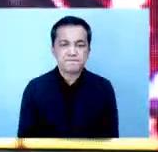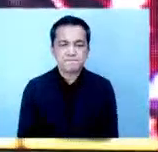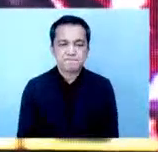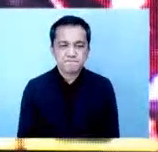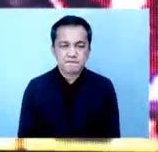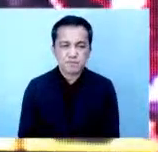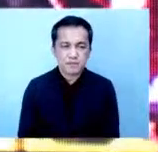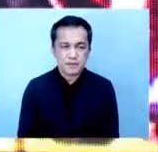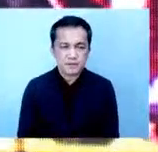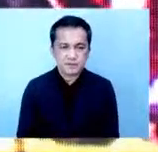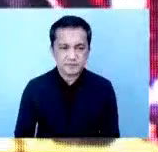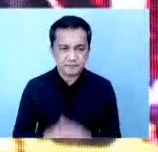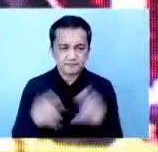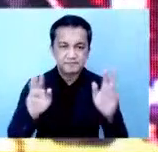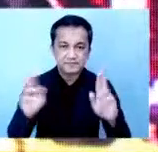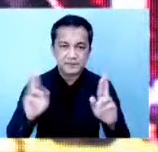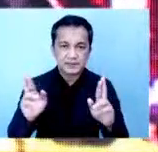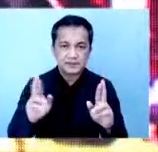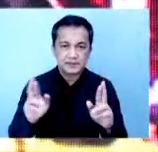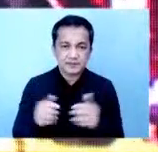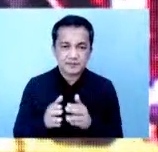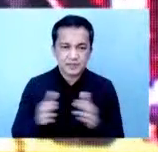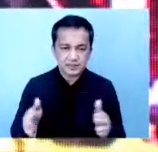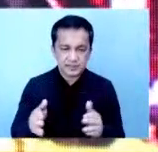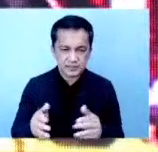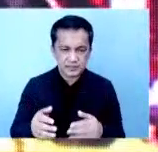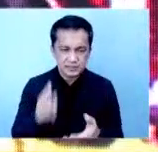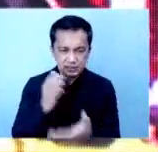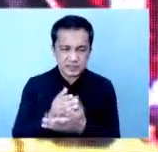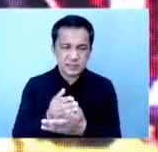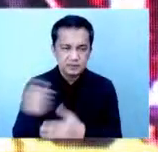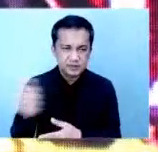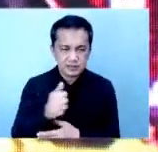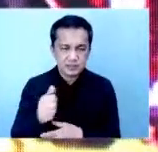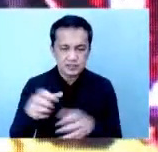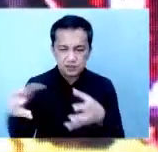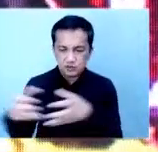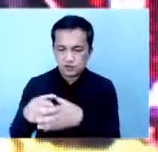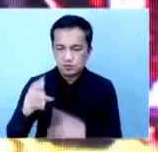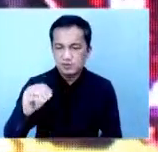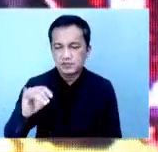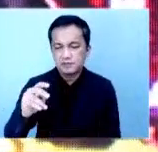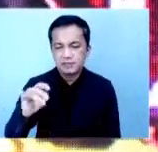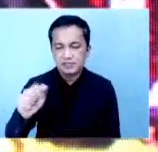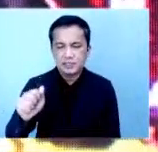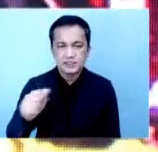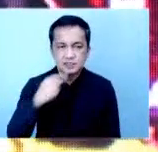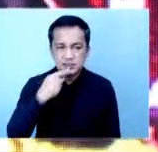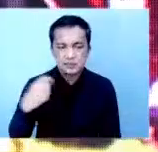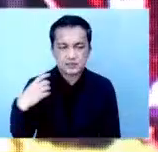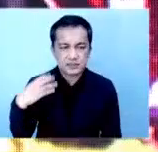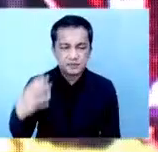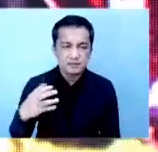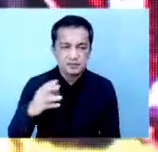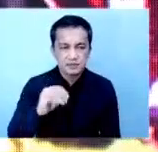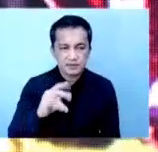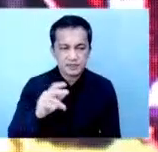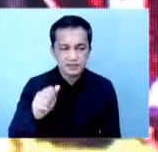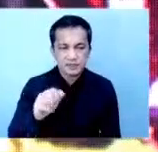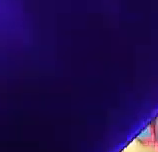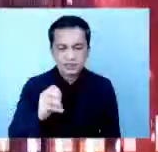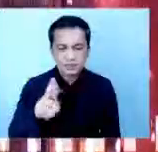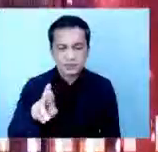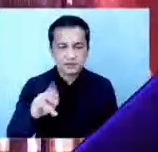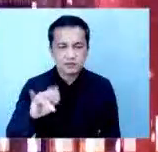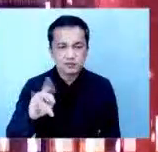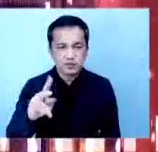May ikinakasa na namang malawakang tigil pasada ang grupong Manibela. Ayon sa chairman ng Manibela na si Mar Valbuena, magsasagawa